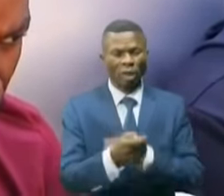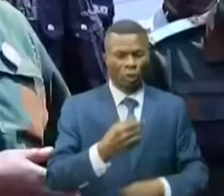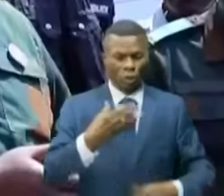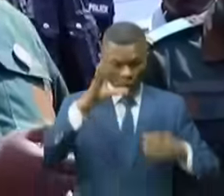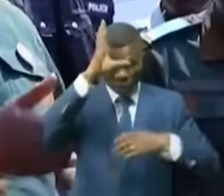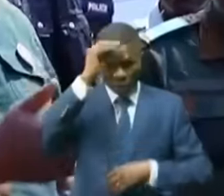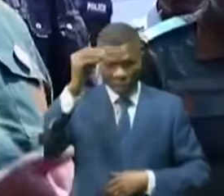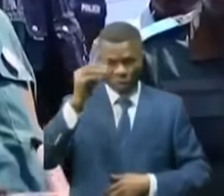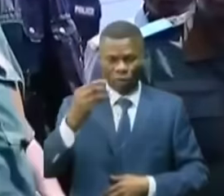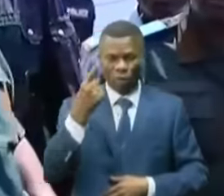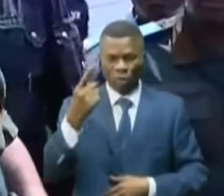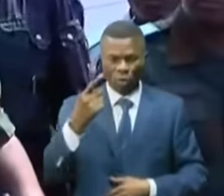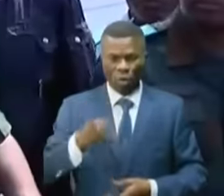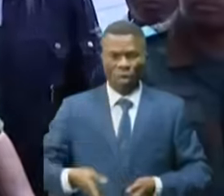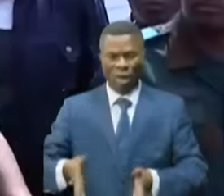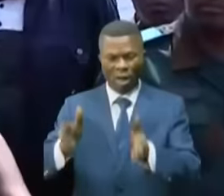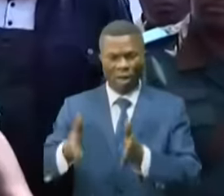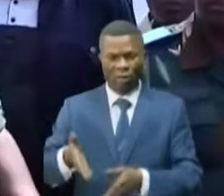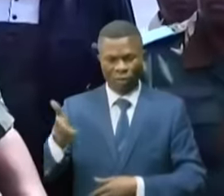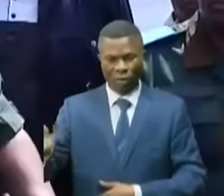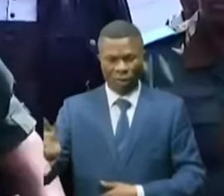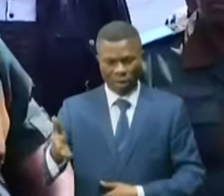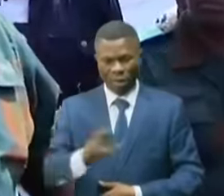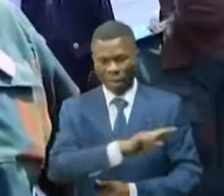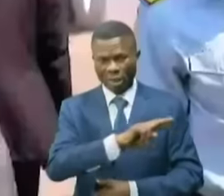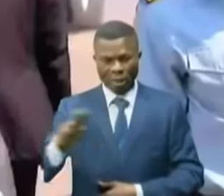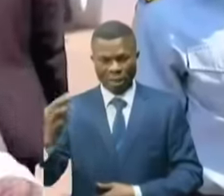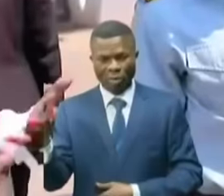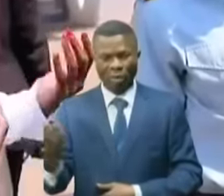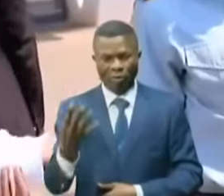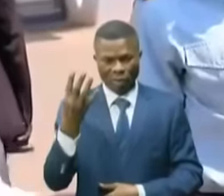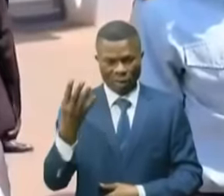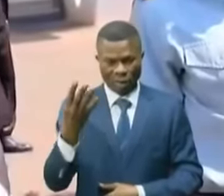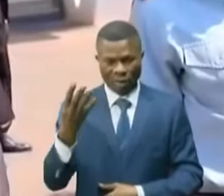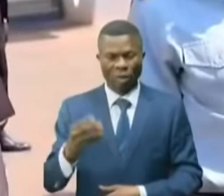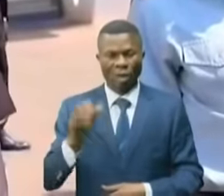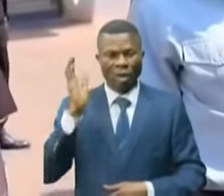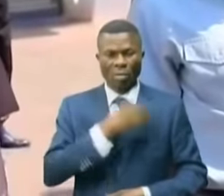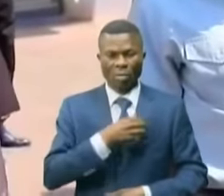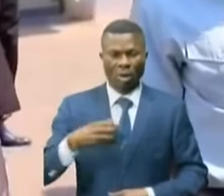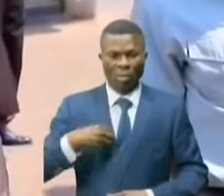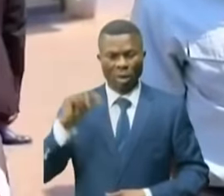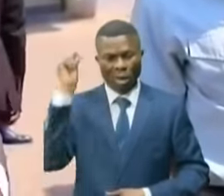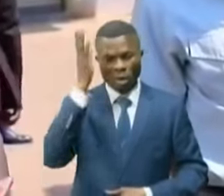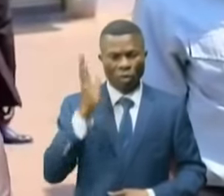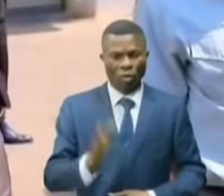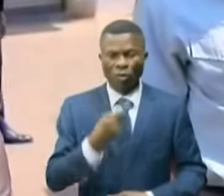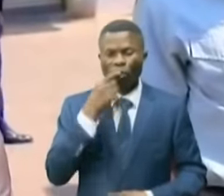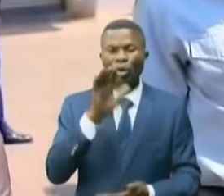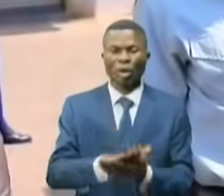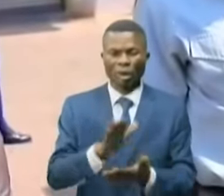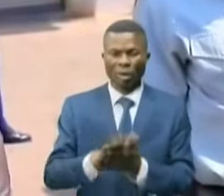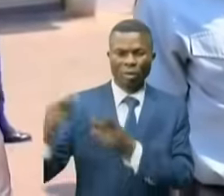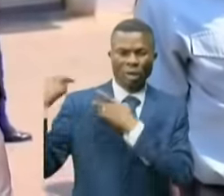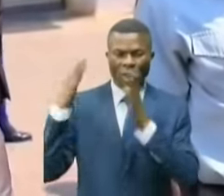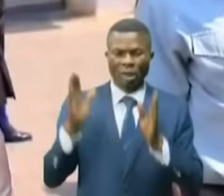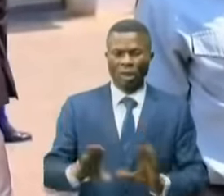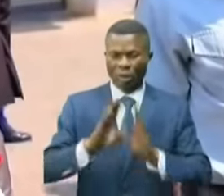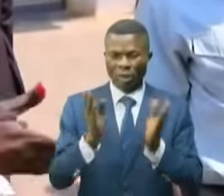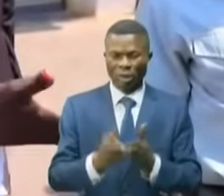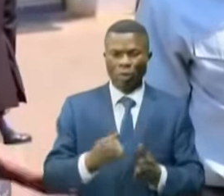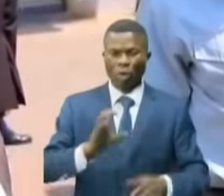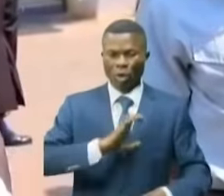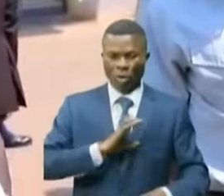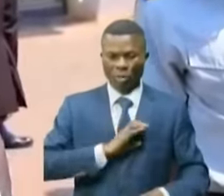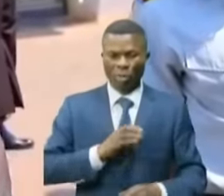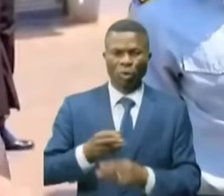de l'avenue Katakakombe le 19 juin 2024 à Kolwezi. La gouverneure Masuka a félicité les responsables et éléments des services